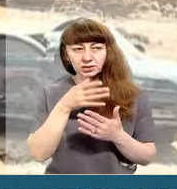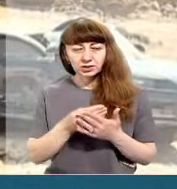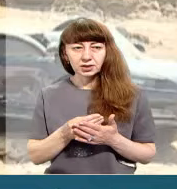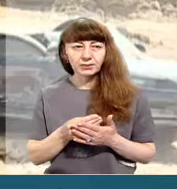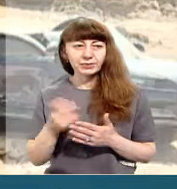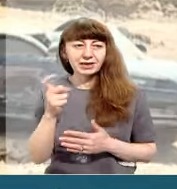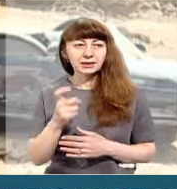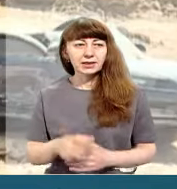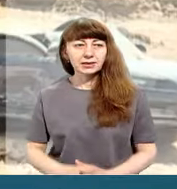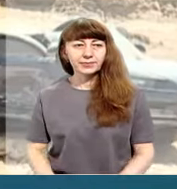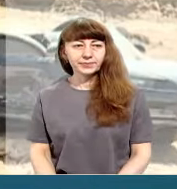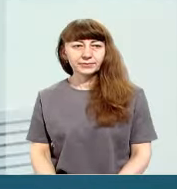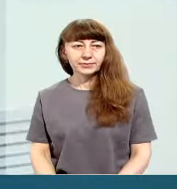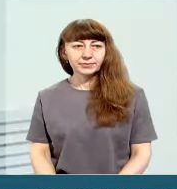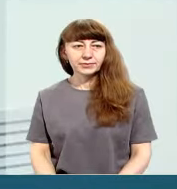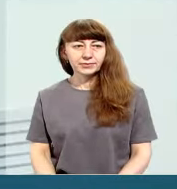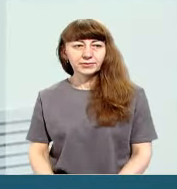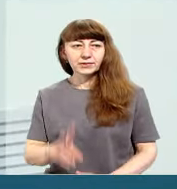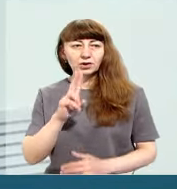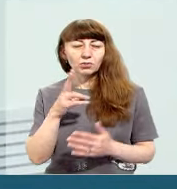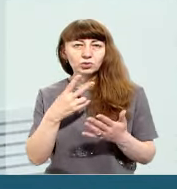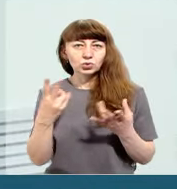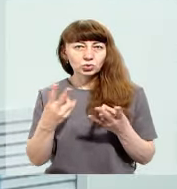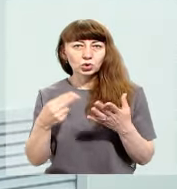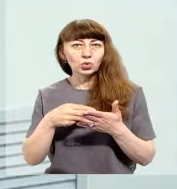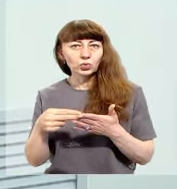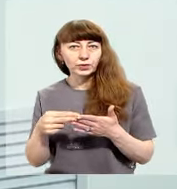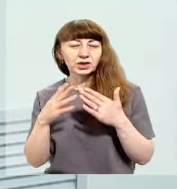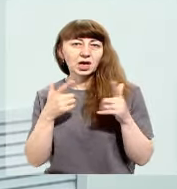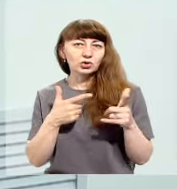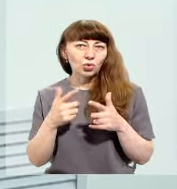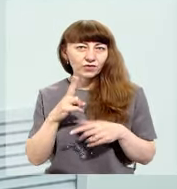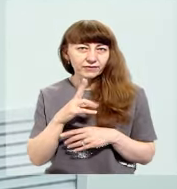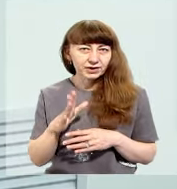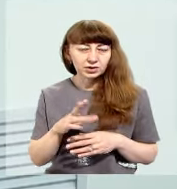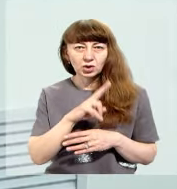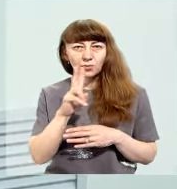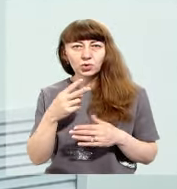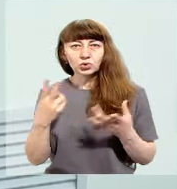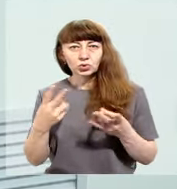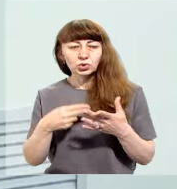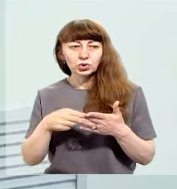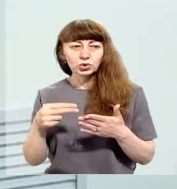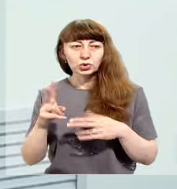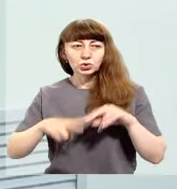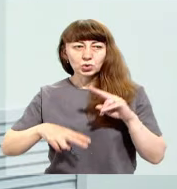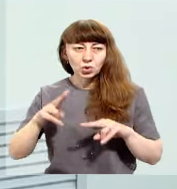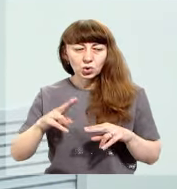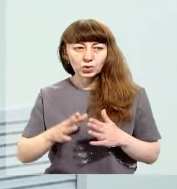собственника имущества. Кому надо приобрести готовые квартиры, кому надо строить, вот сейчас по этим категориям определяем,